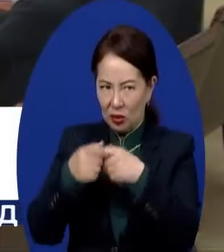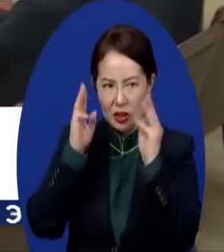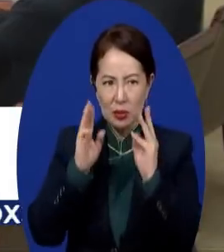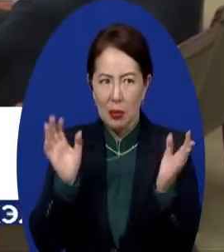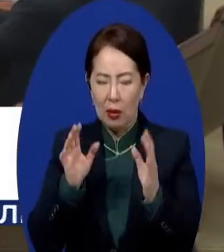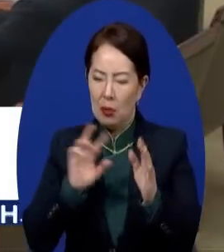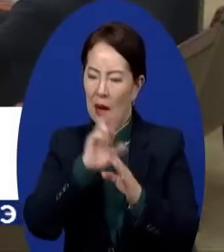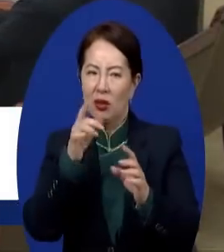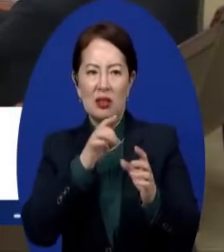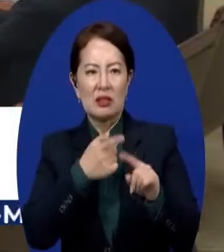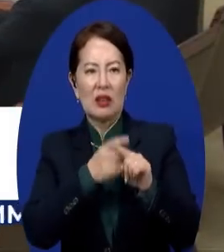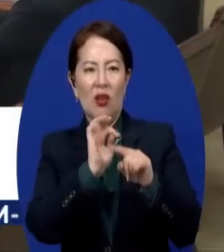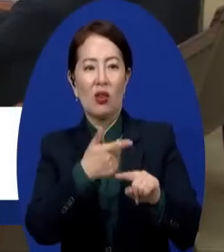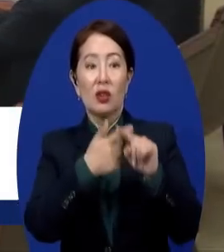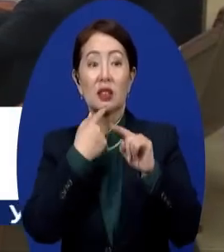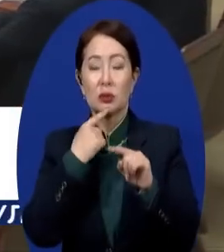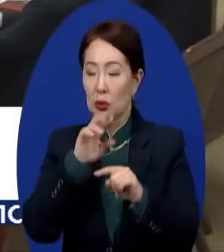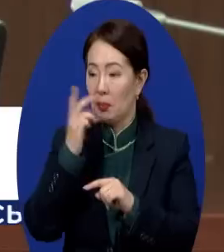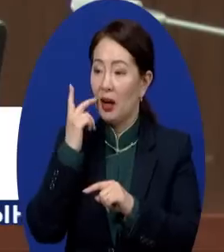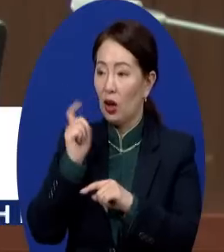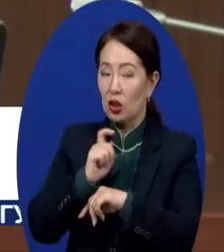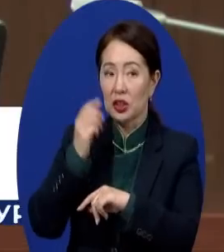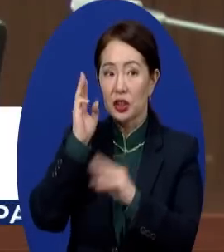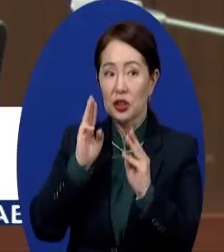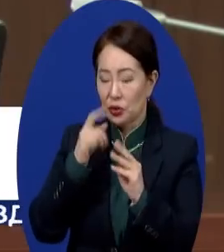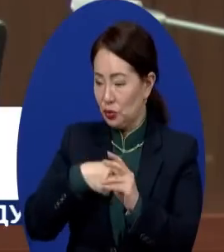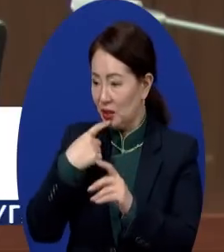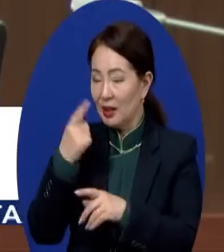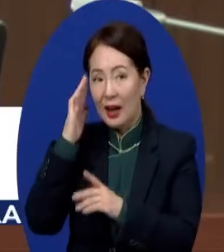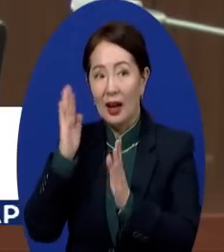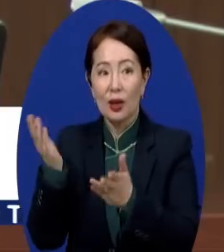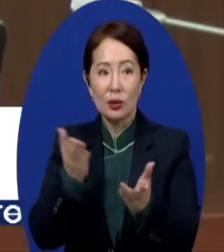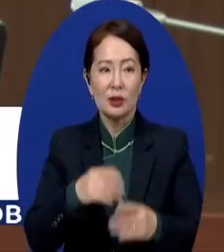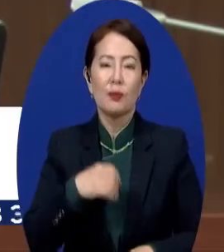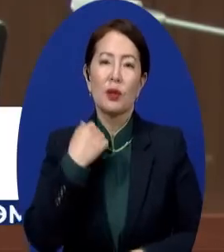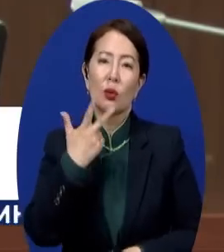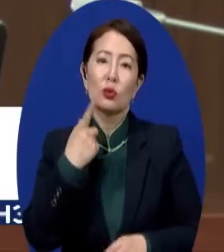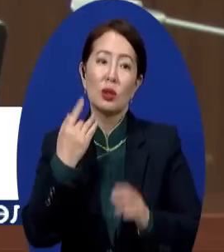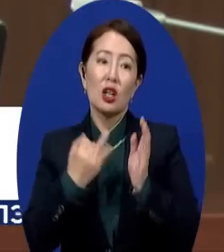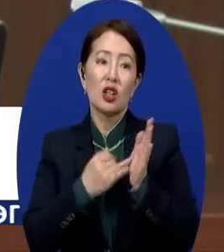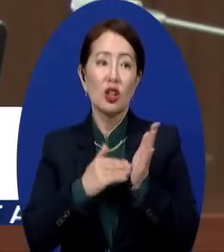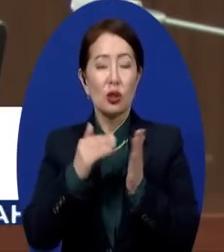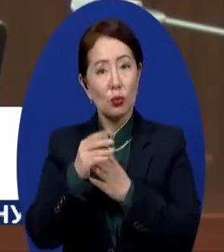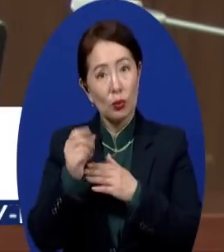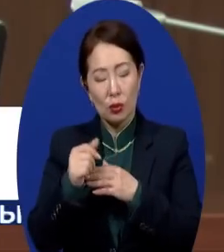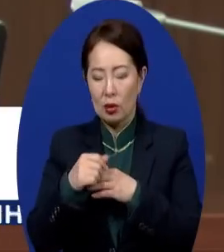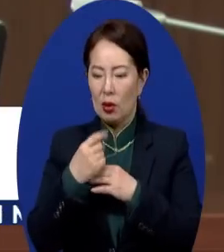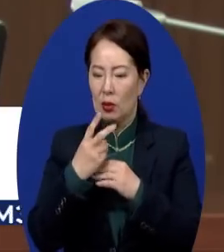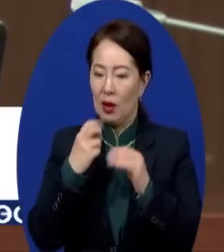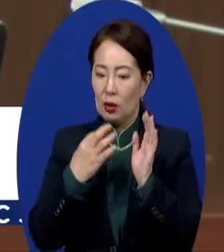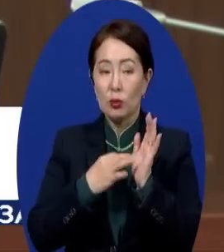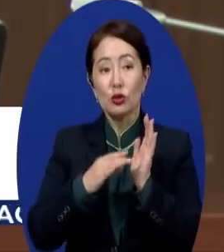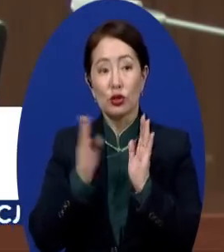байгааг байнгын орны гишүүд сануллаа. 317 тэрбум төгрөгийг 18 оноос эхлээ шийдэх